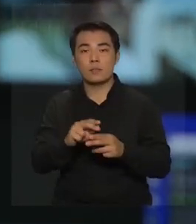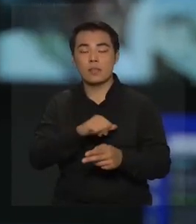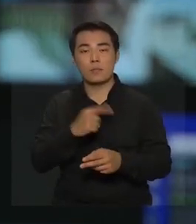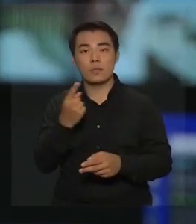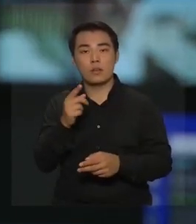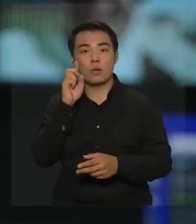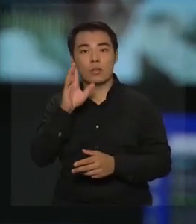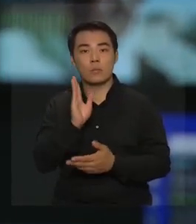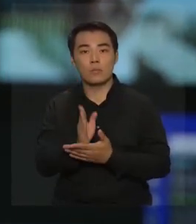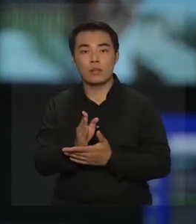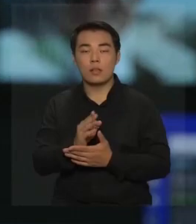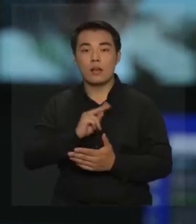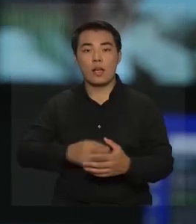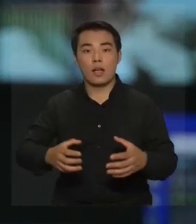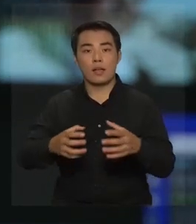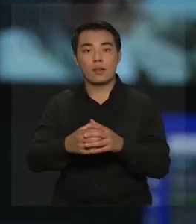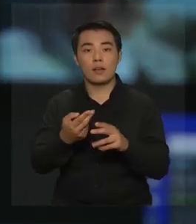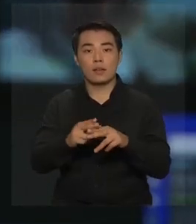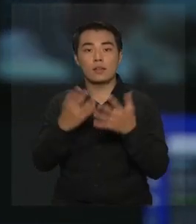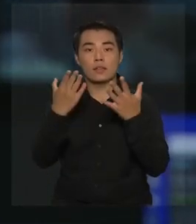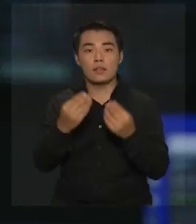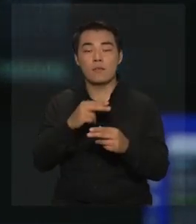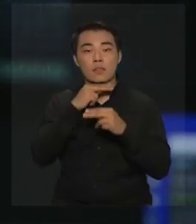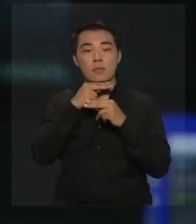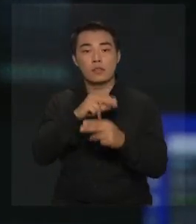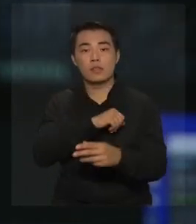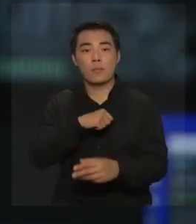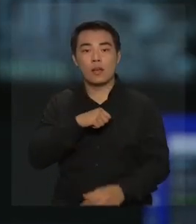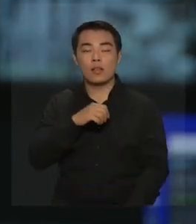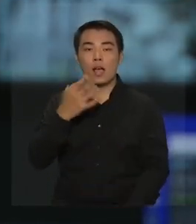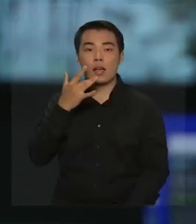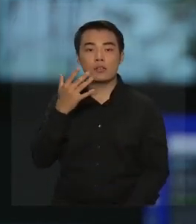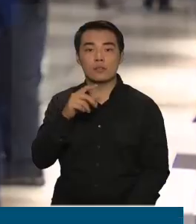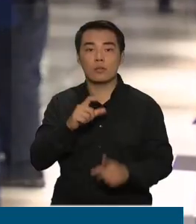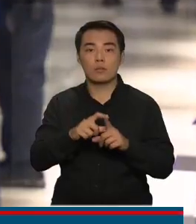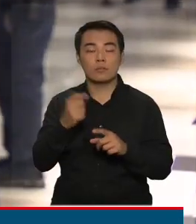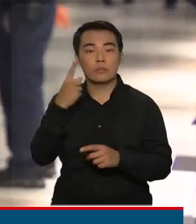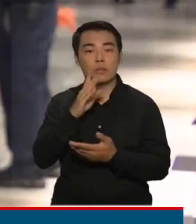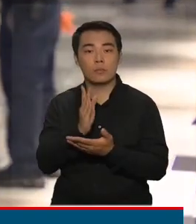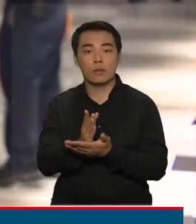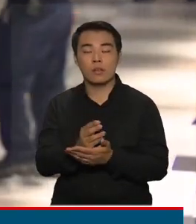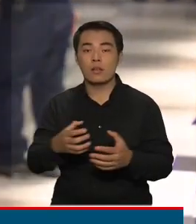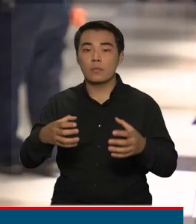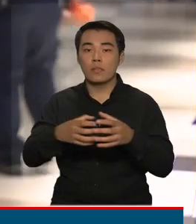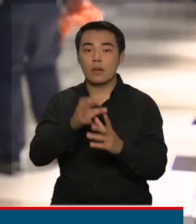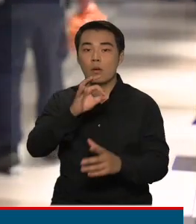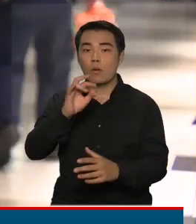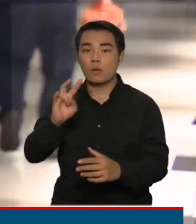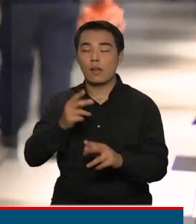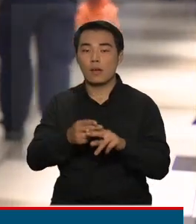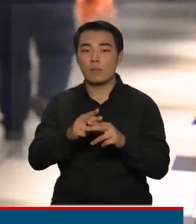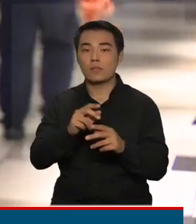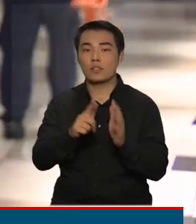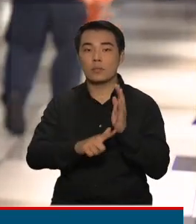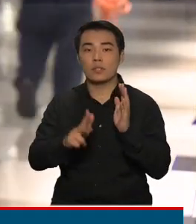ел. Әріптесім Тілеген Әбіш бұл күндері әлем назар ауған ақштан сөз алады. Біріккен ұлттар ұйымы бас ассамблеясының